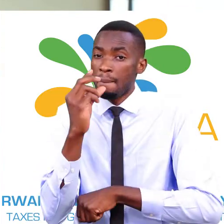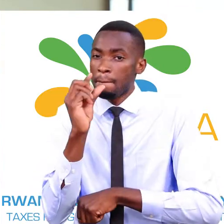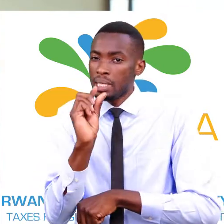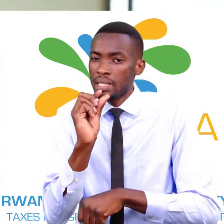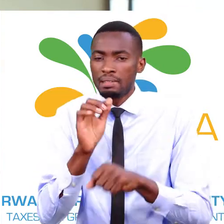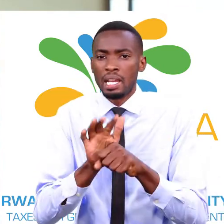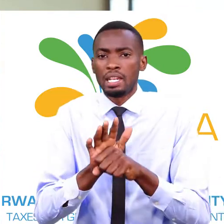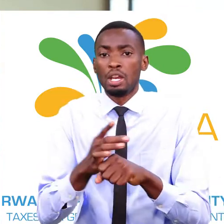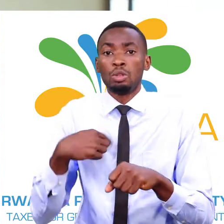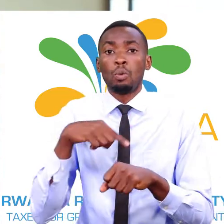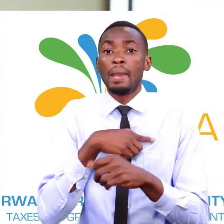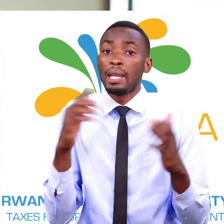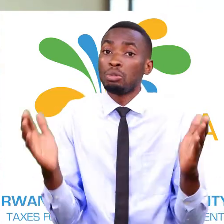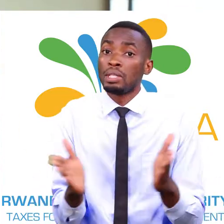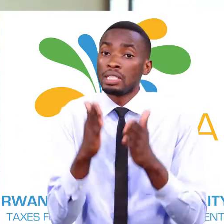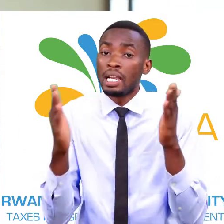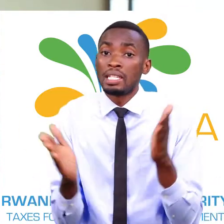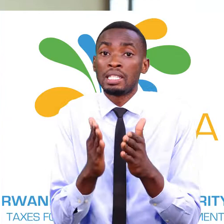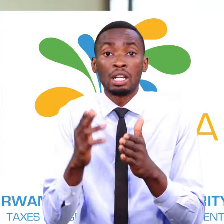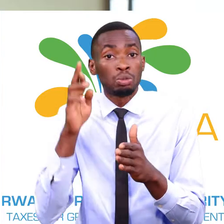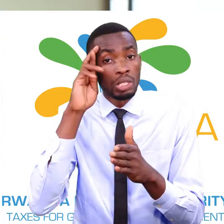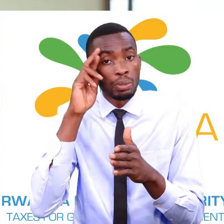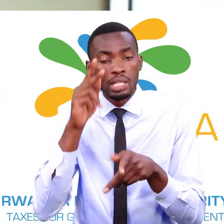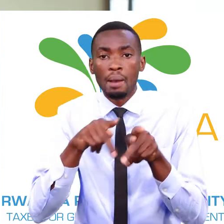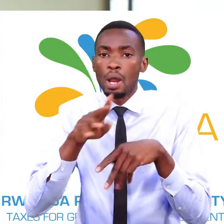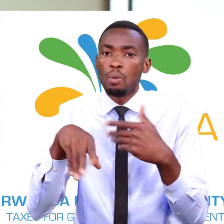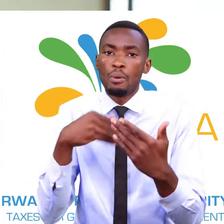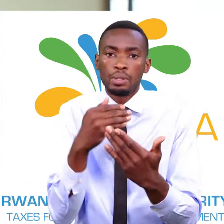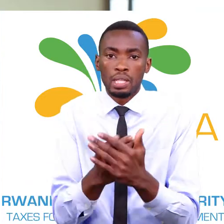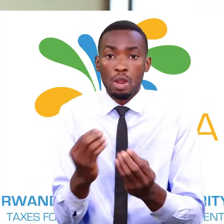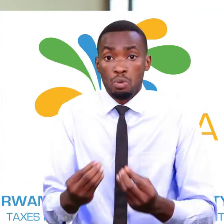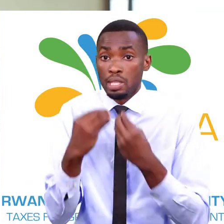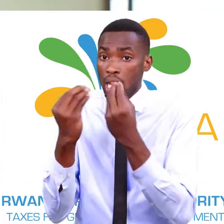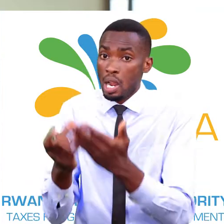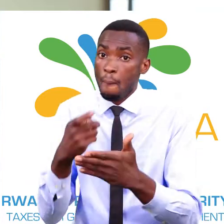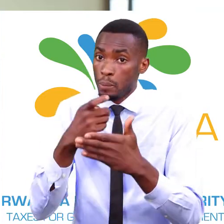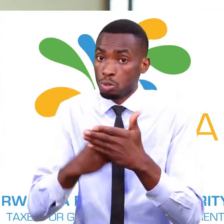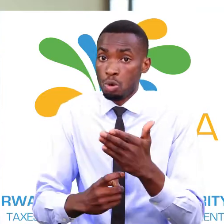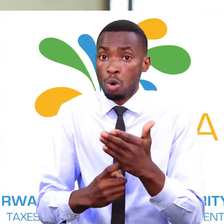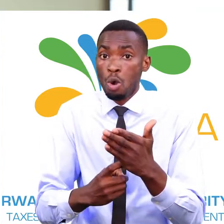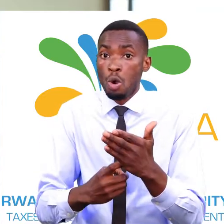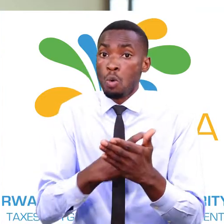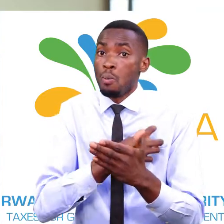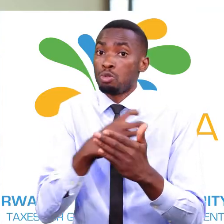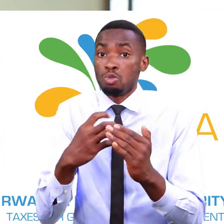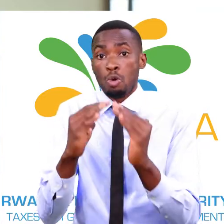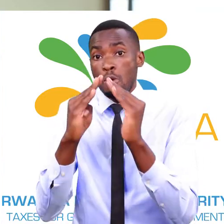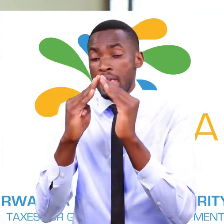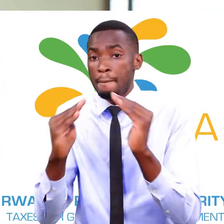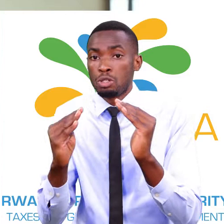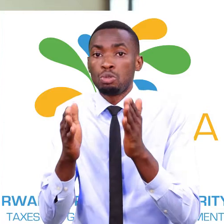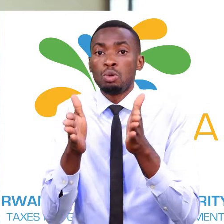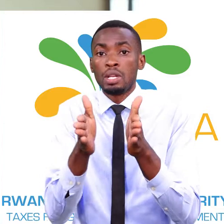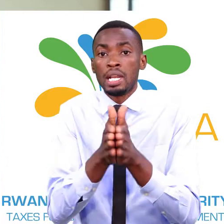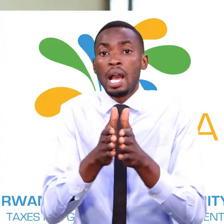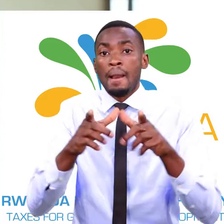mikeya turakomeza rero gushishikariza no kwibutsa abasigaye cyane kuri umusoro ku mutungo utimukanwa yuko